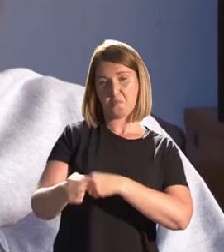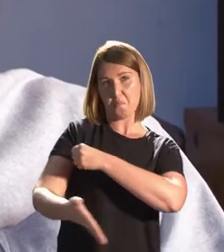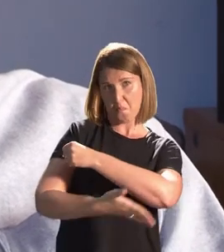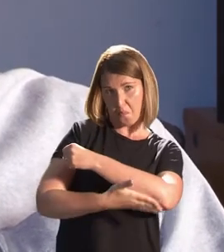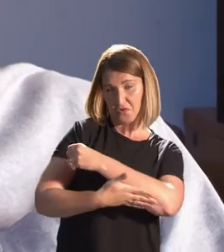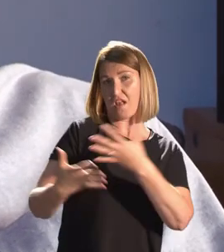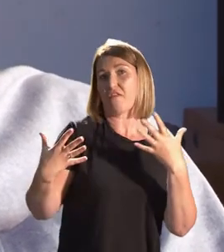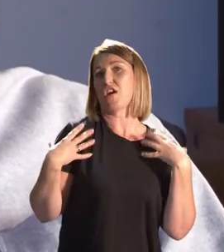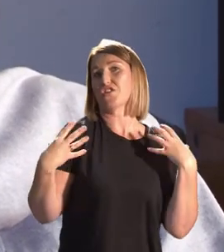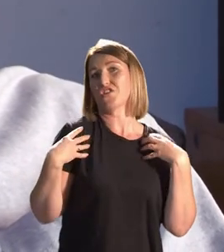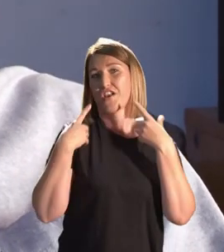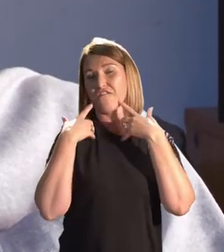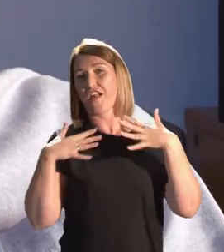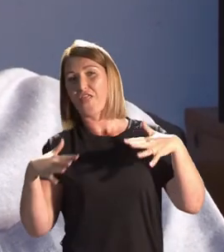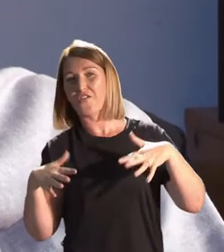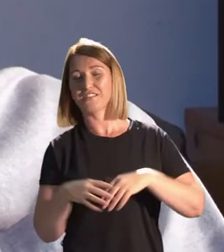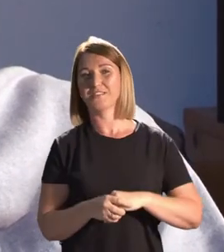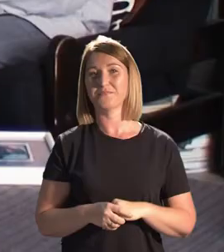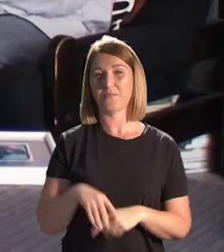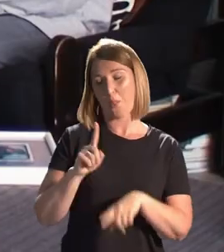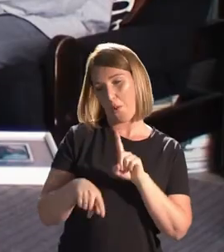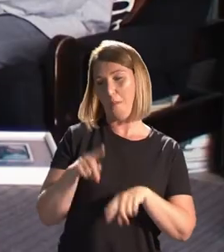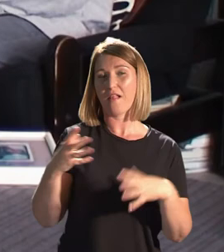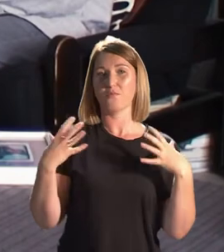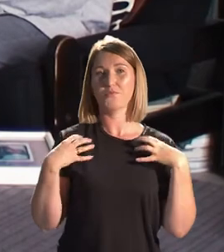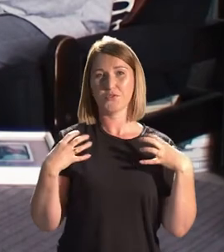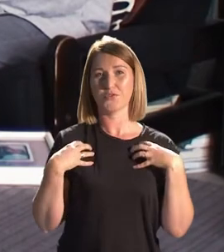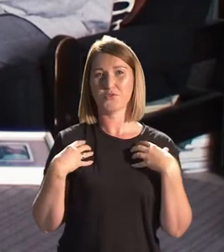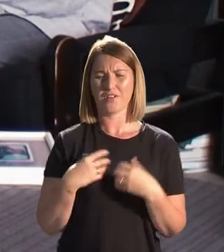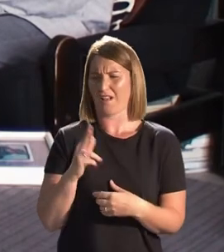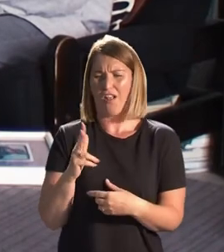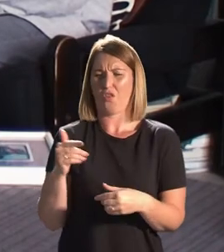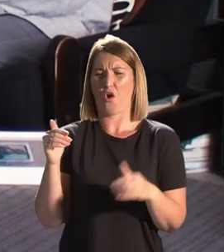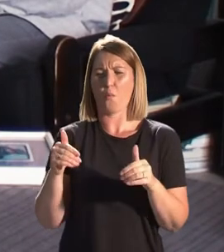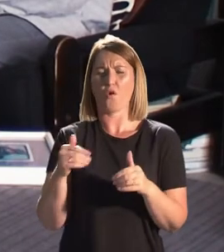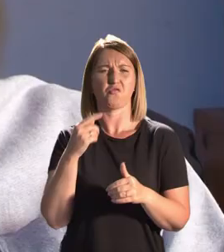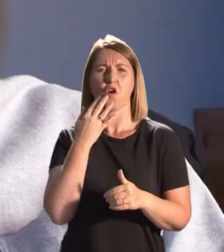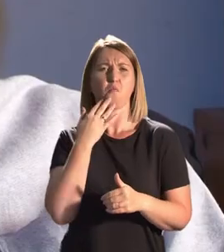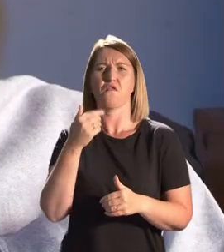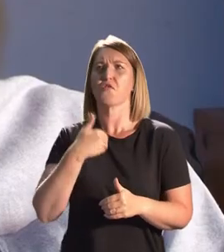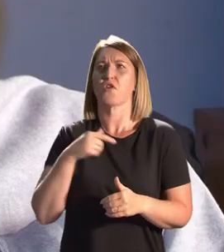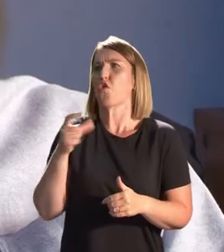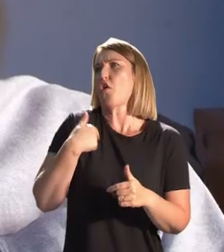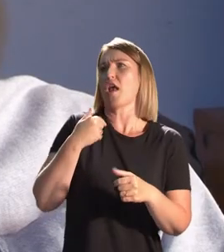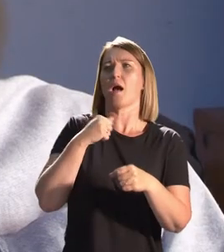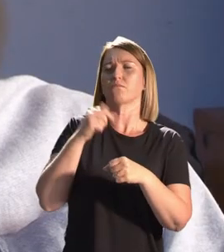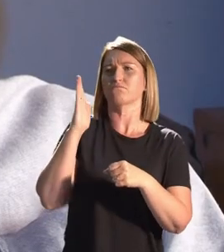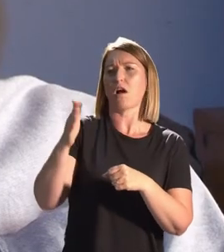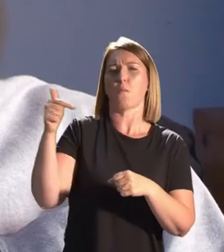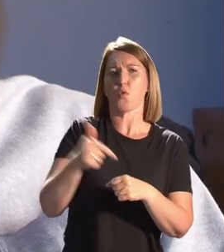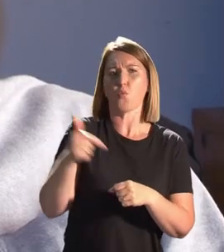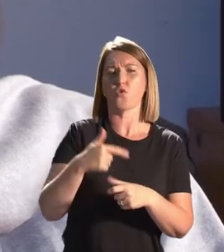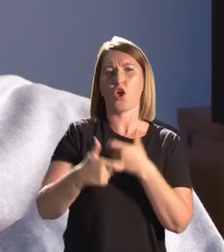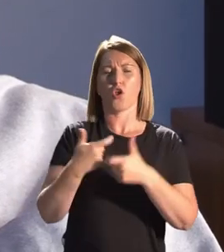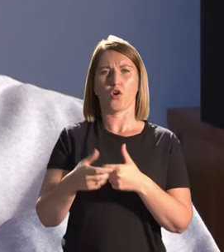w jakimś tam, nie wiem, radosnym życiu normalnym. Kto może narzucić jakiś temat? Pan należy w tych